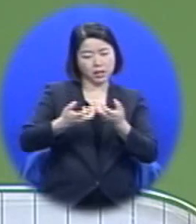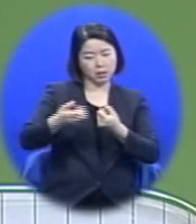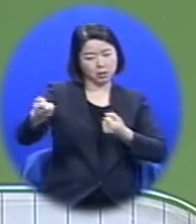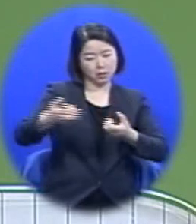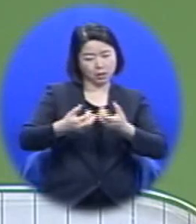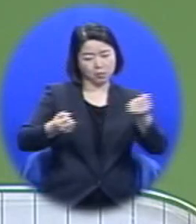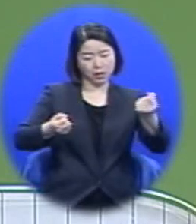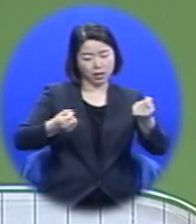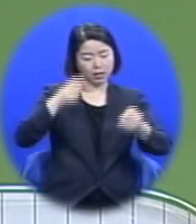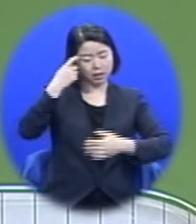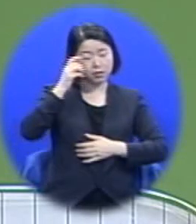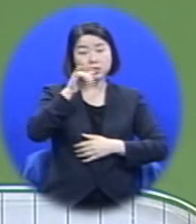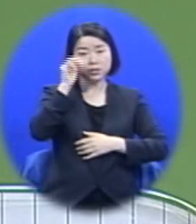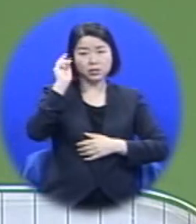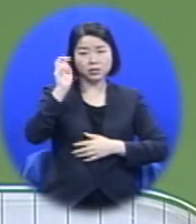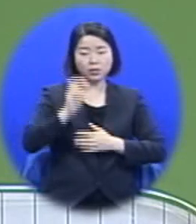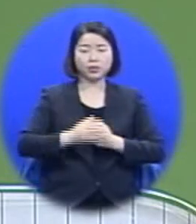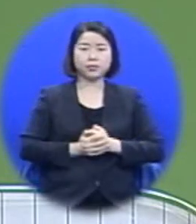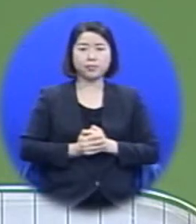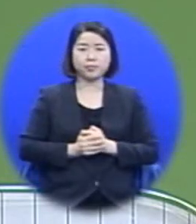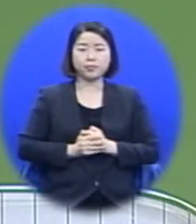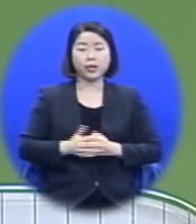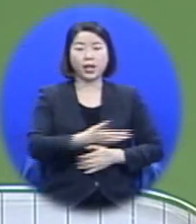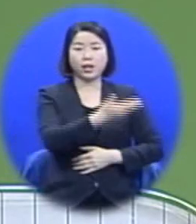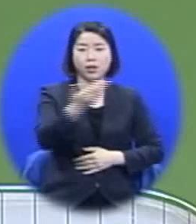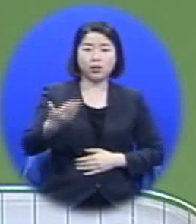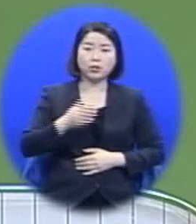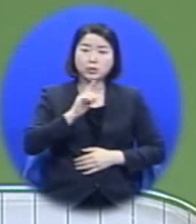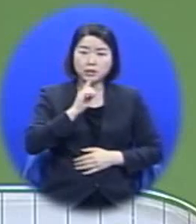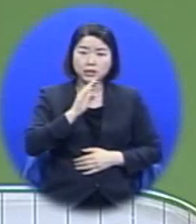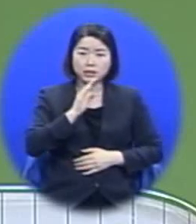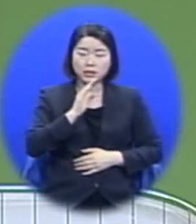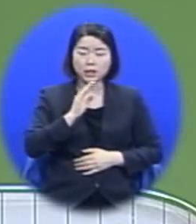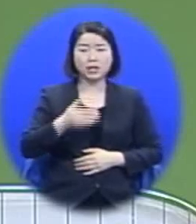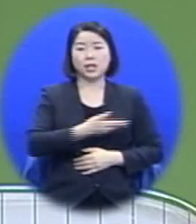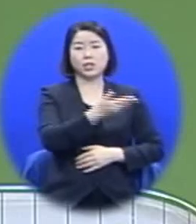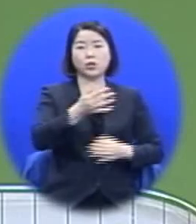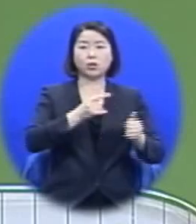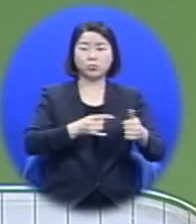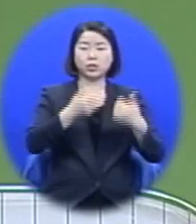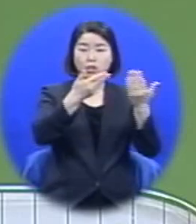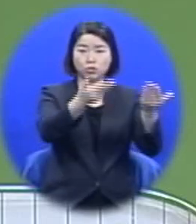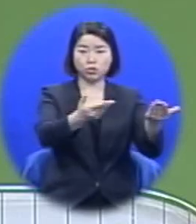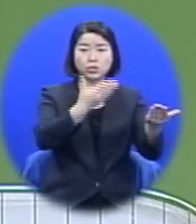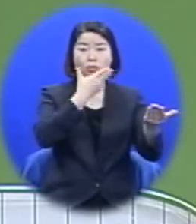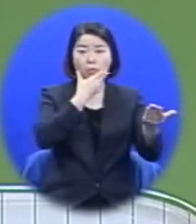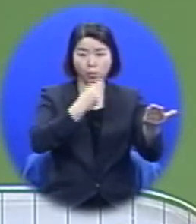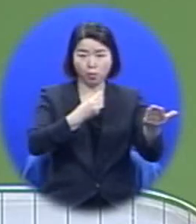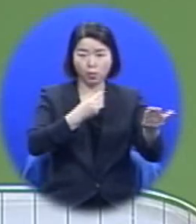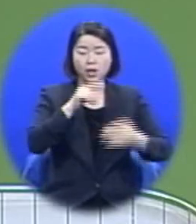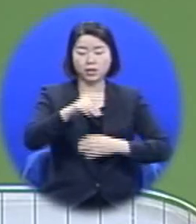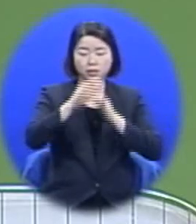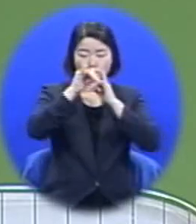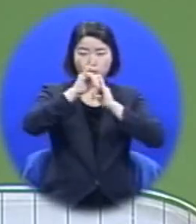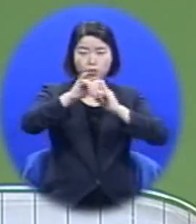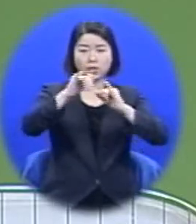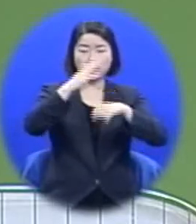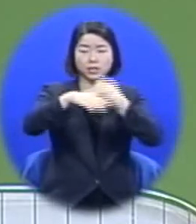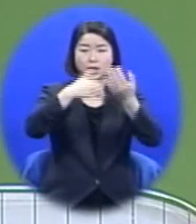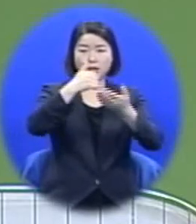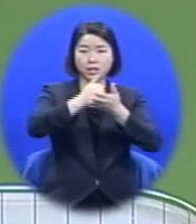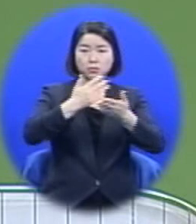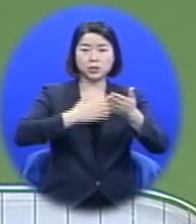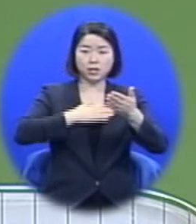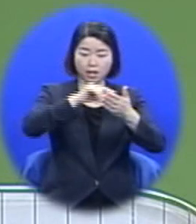거예요 여러분 진짜 하나님이 여러분에게 주시는 복 그 위대하신 그 하나님이